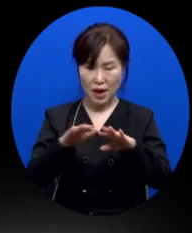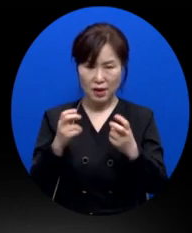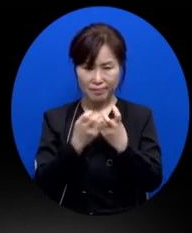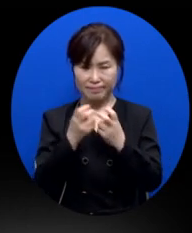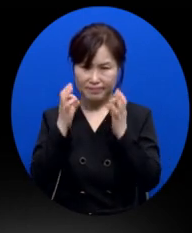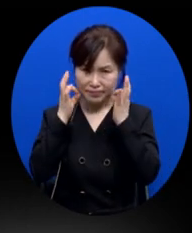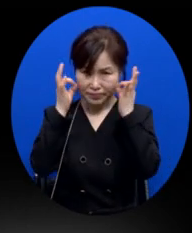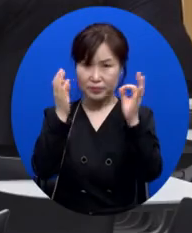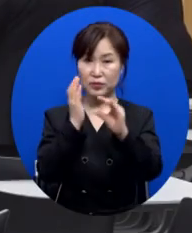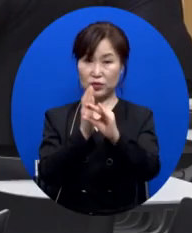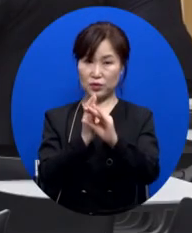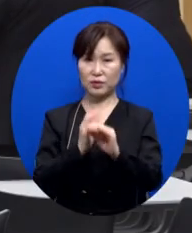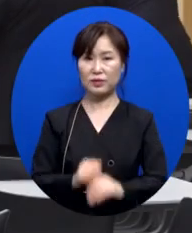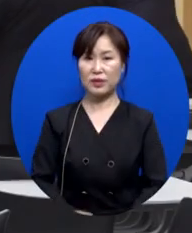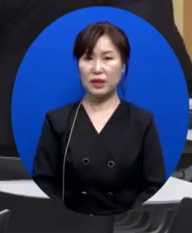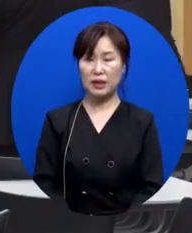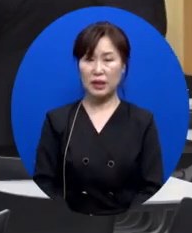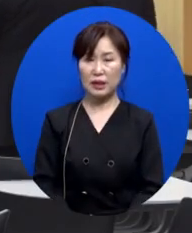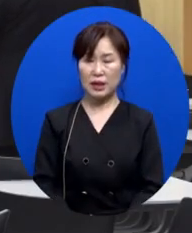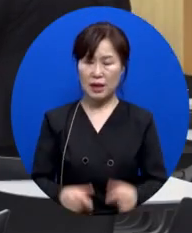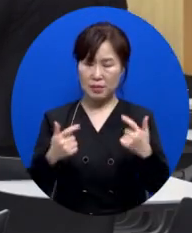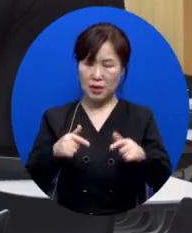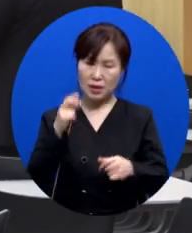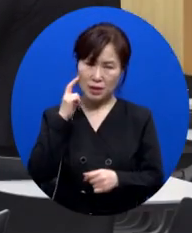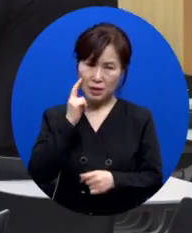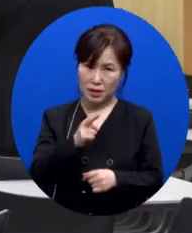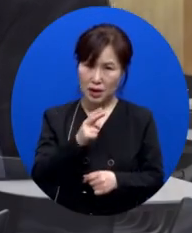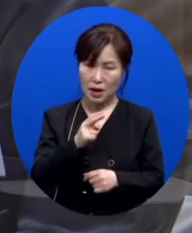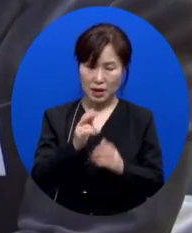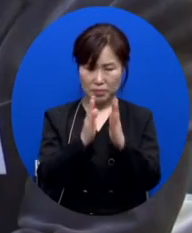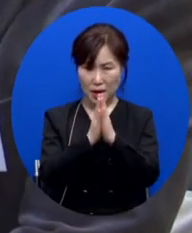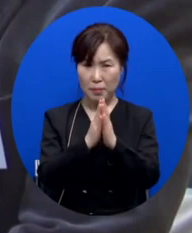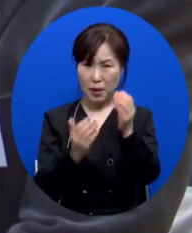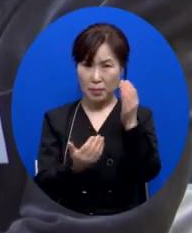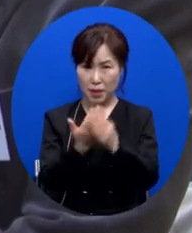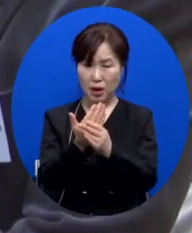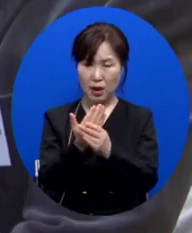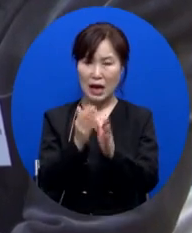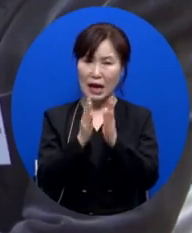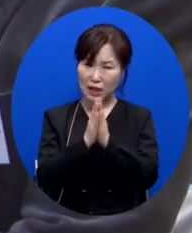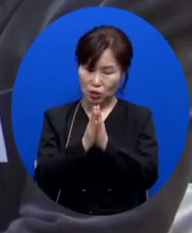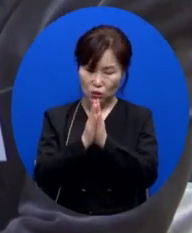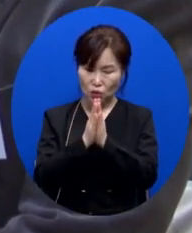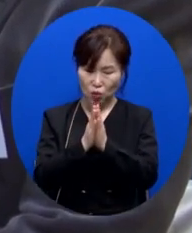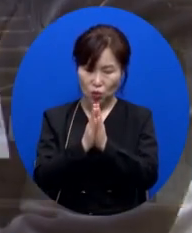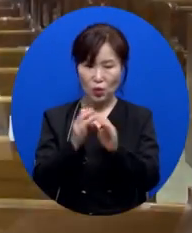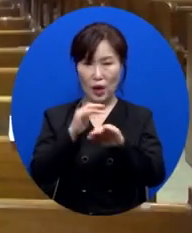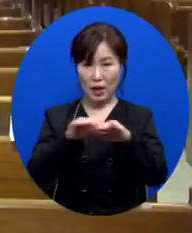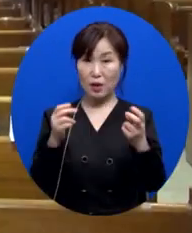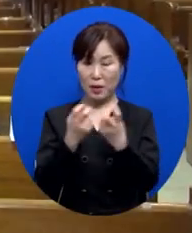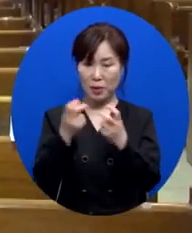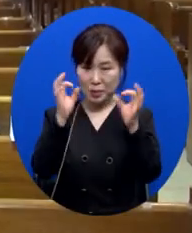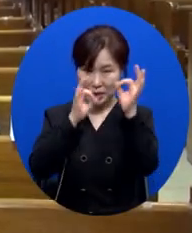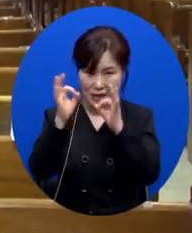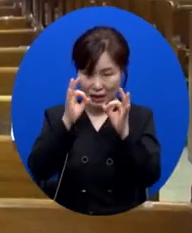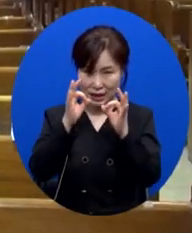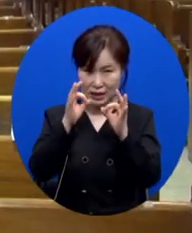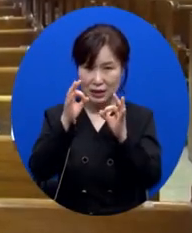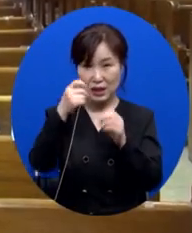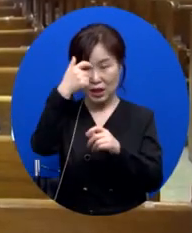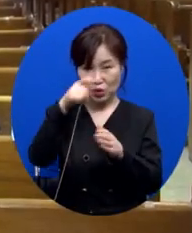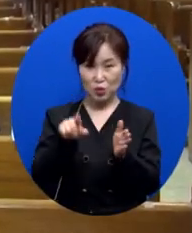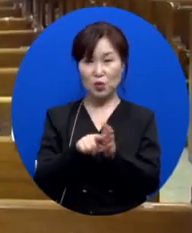계획입니다 나날이 심각해지는 미얀마 사태 기도로 부터 돌파구를 찾고자 하는 교회의 마음들이